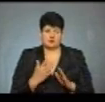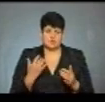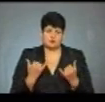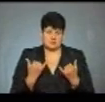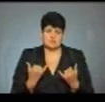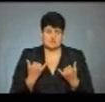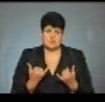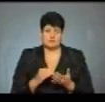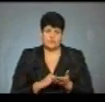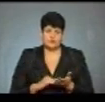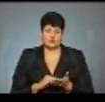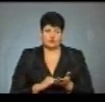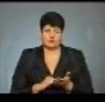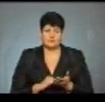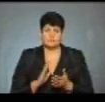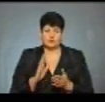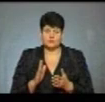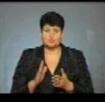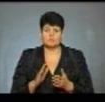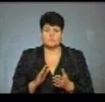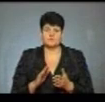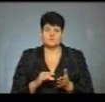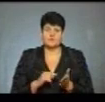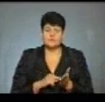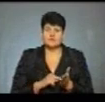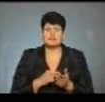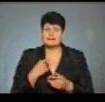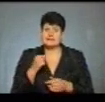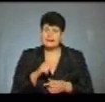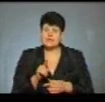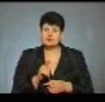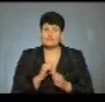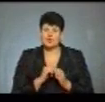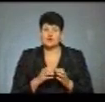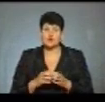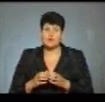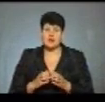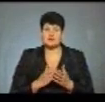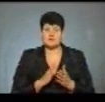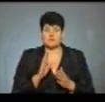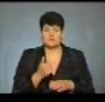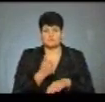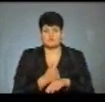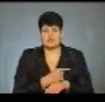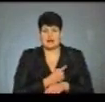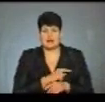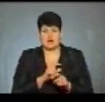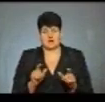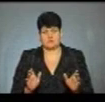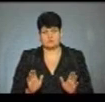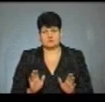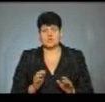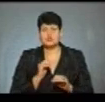я повторюю, вже ми будемо все-таки бити на те, що в кожній громаді має бути опорна лікарня.